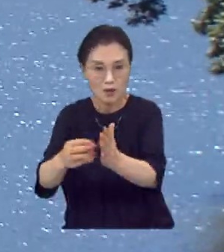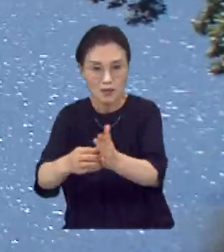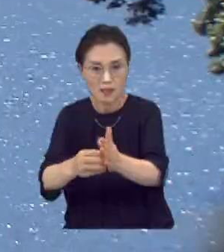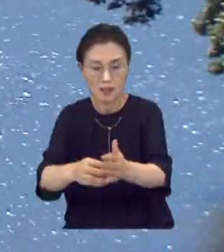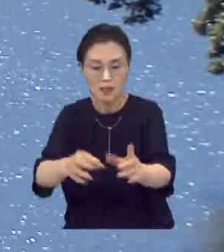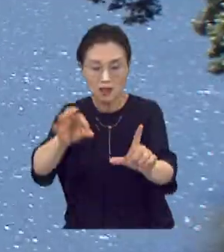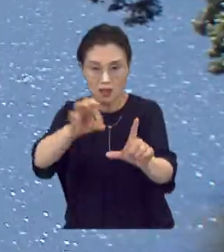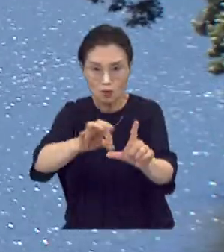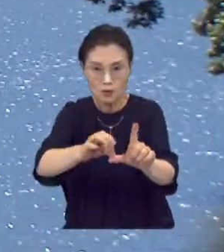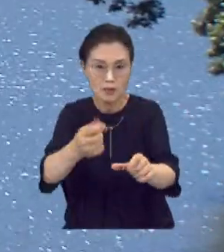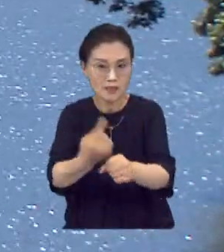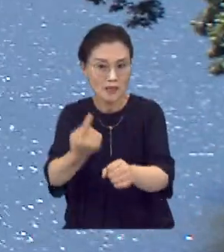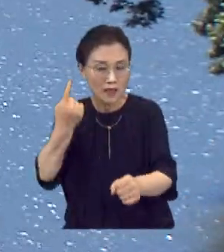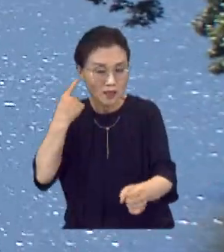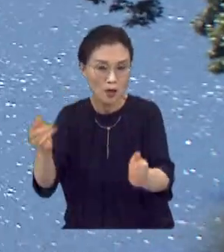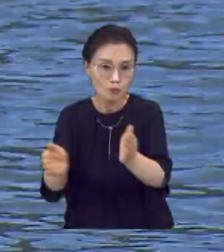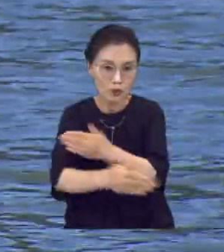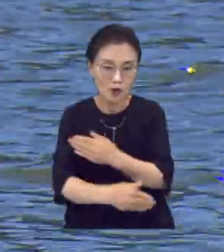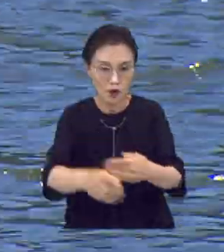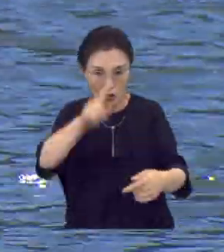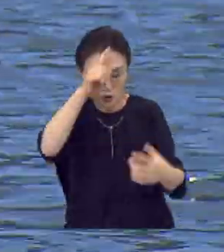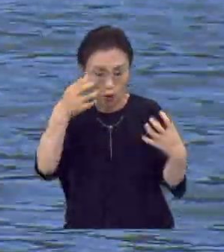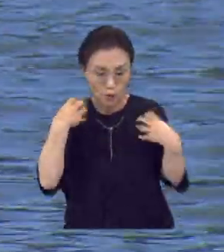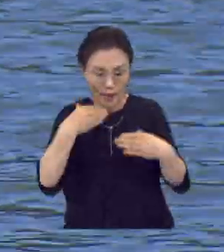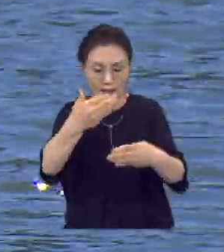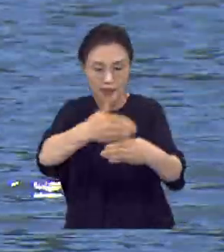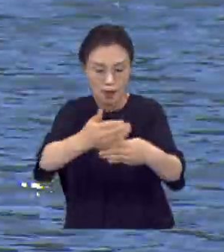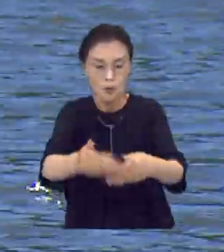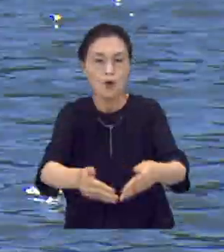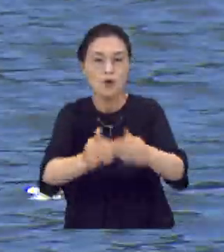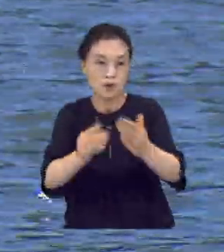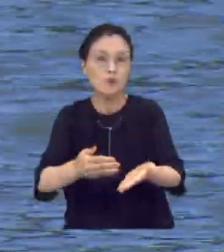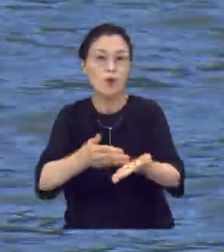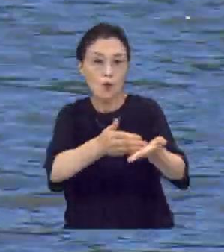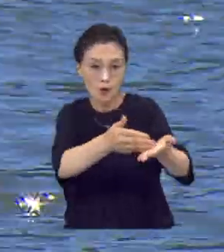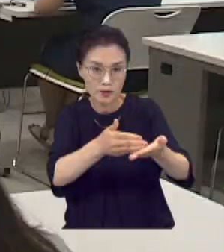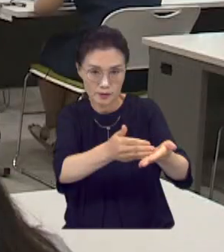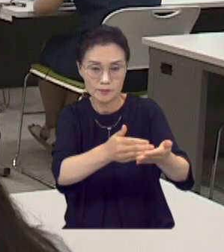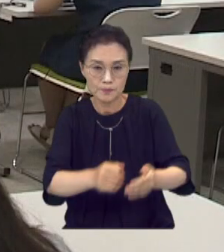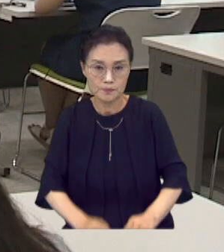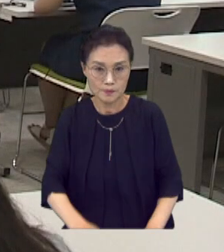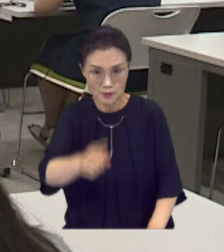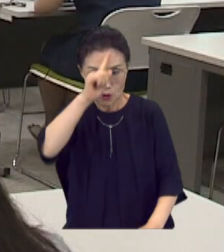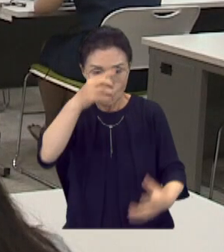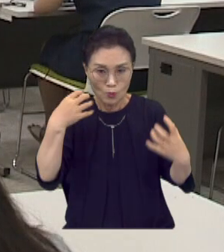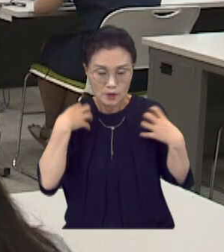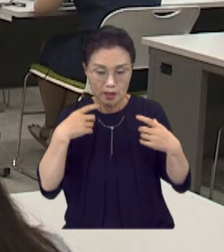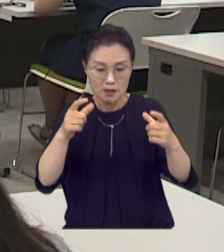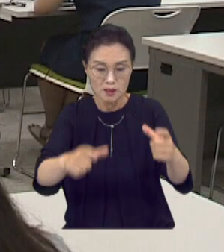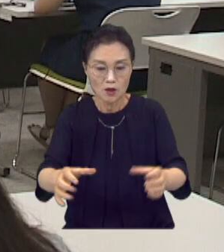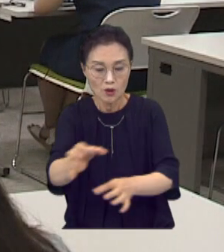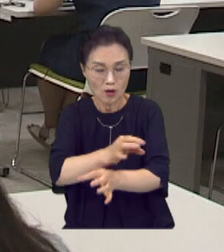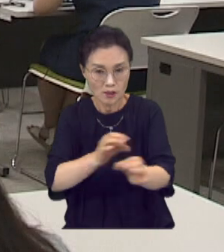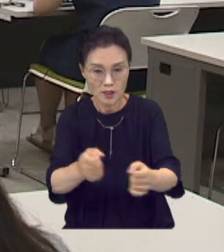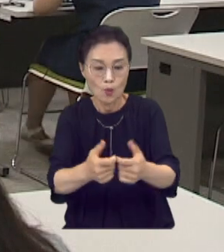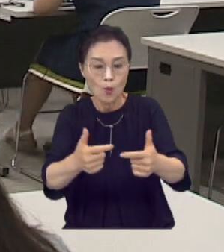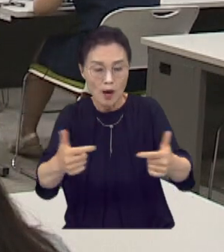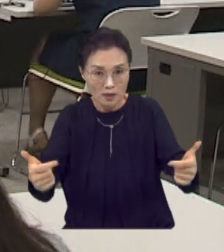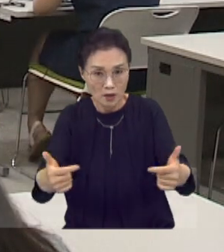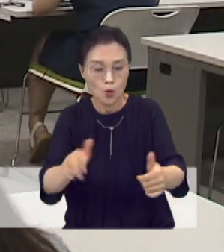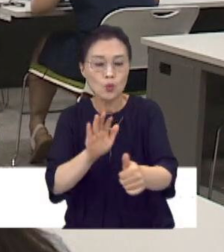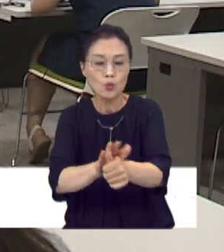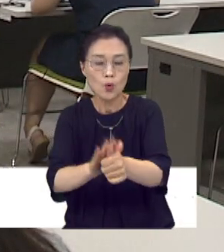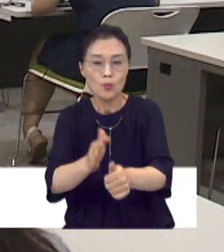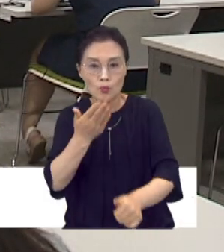어령군은 지난해부터 정부의 댐 건설을 건의해왔습니다. 정부는 지역 경제 활성화에 도움이 될